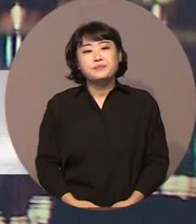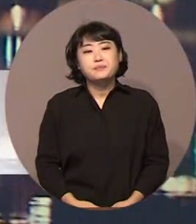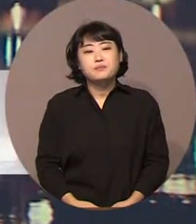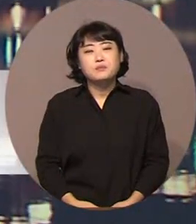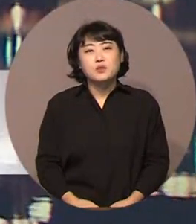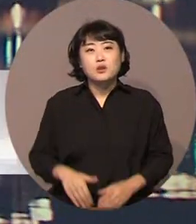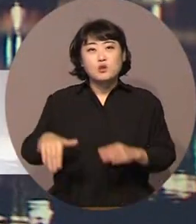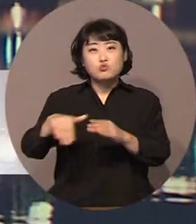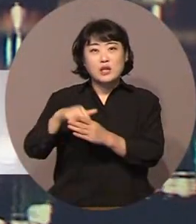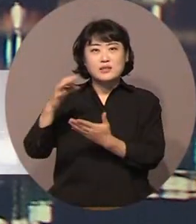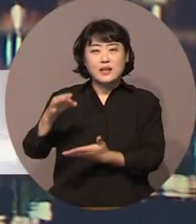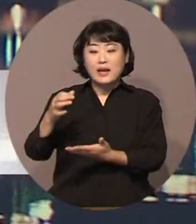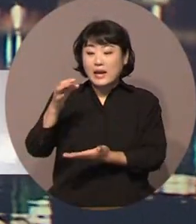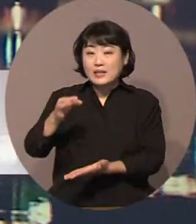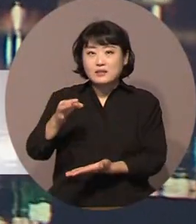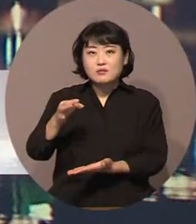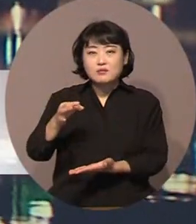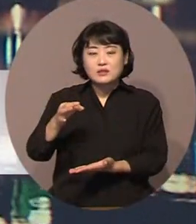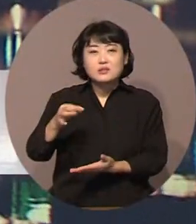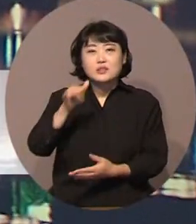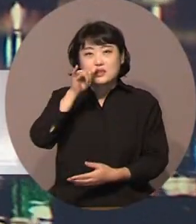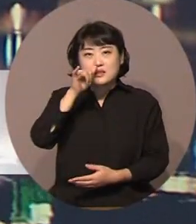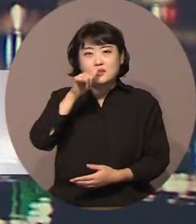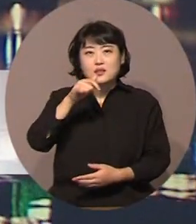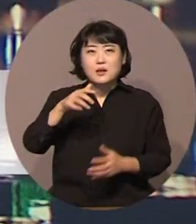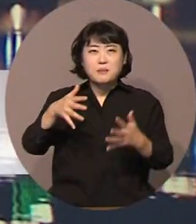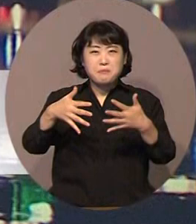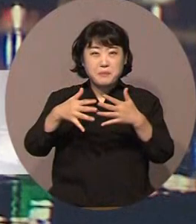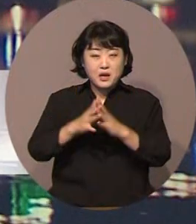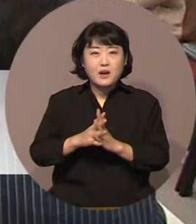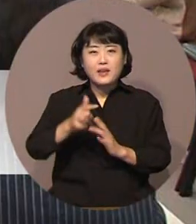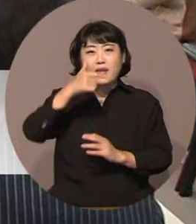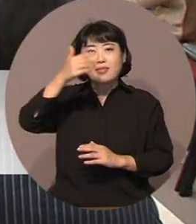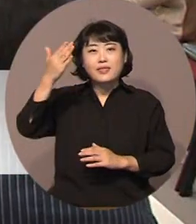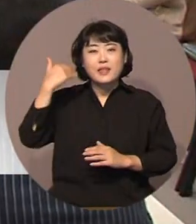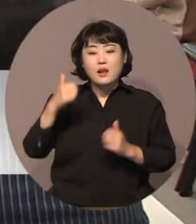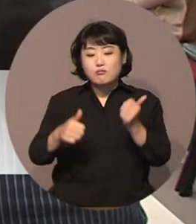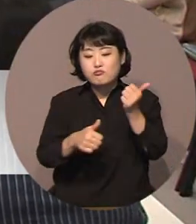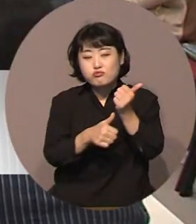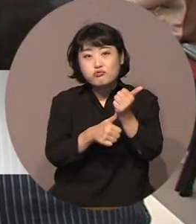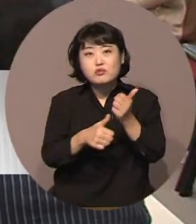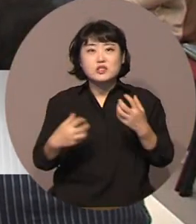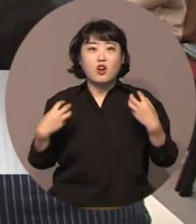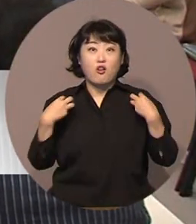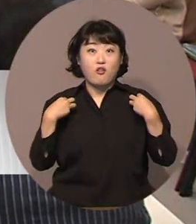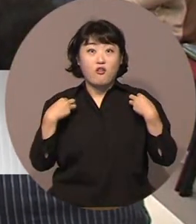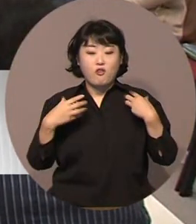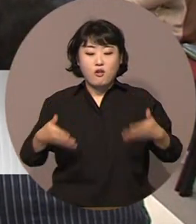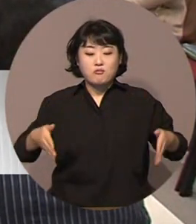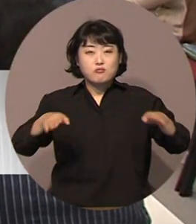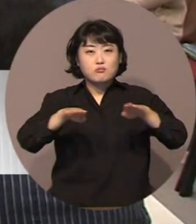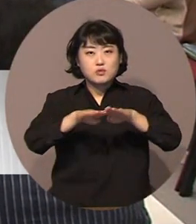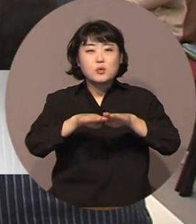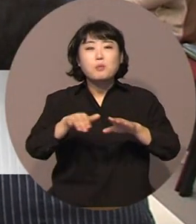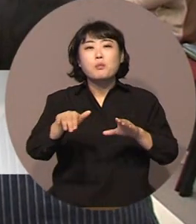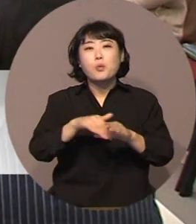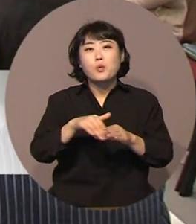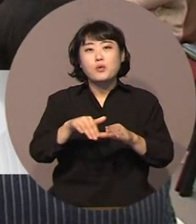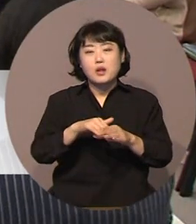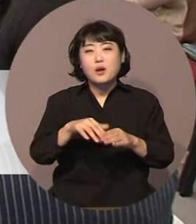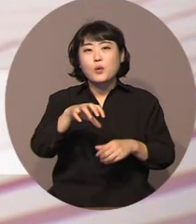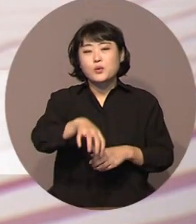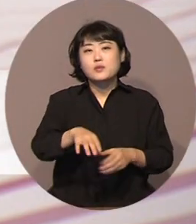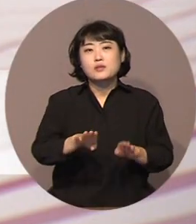문화재로 가치가 있지만 철거될 위기에 놓였던 옛 대전부청사가 북한 문화예술공간으로 재탄생합니다